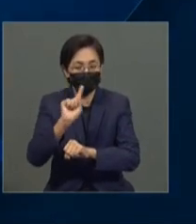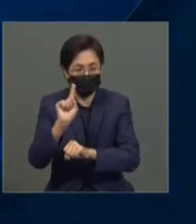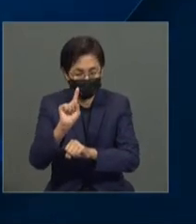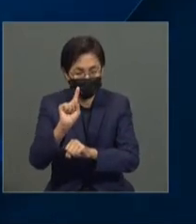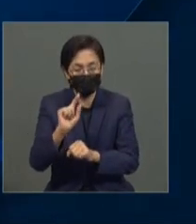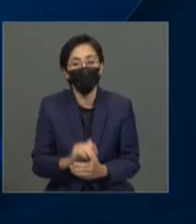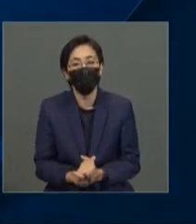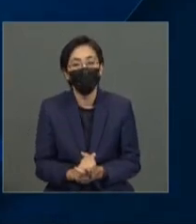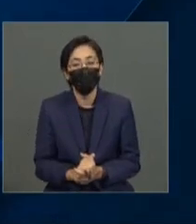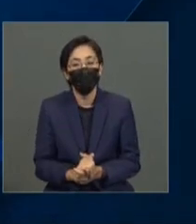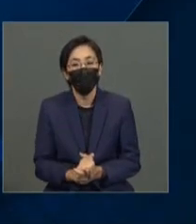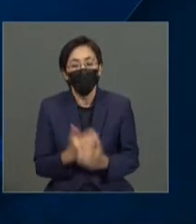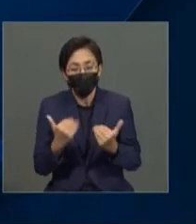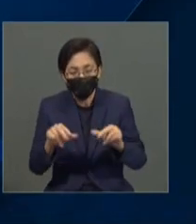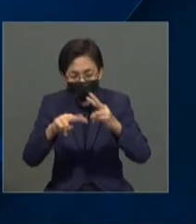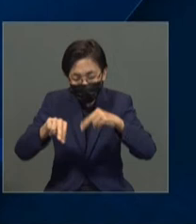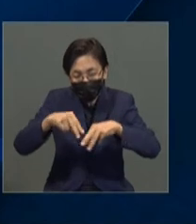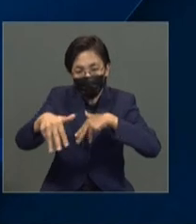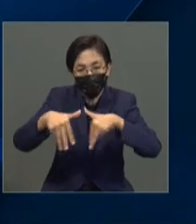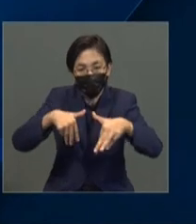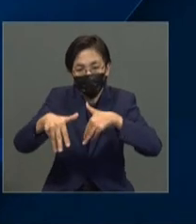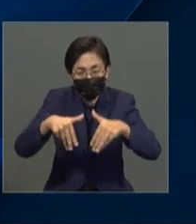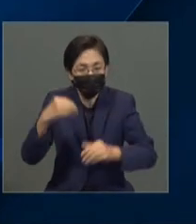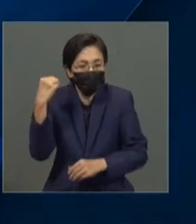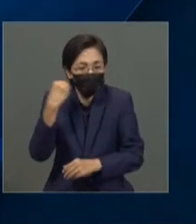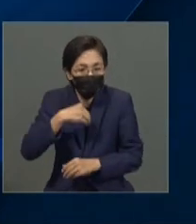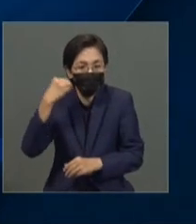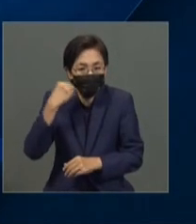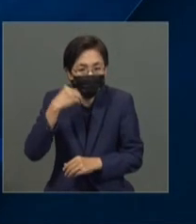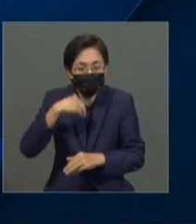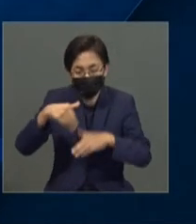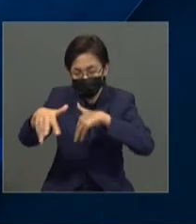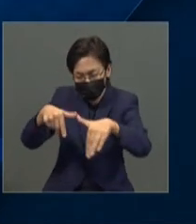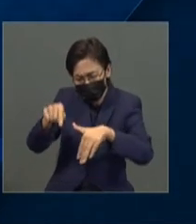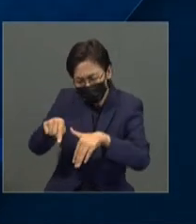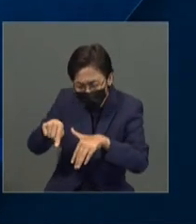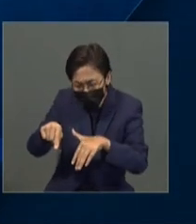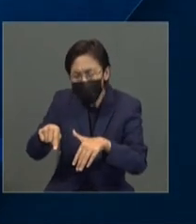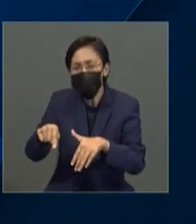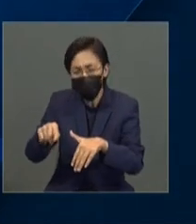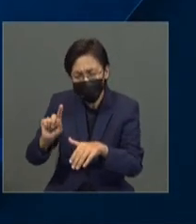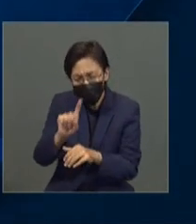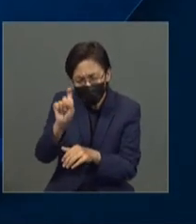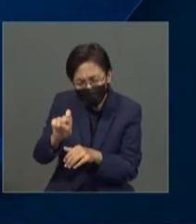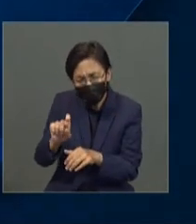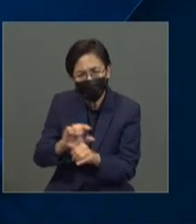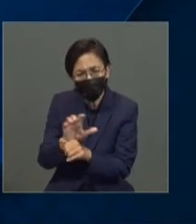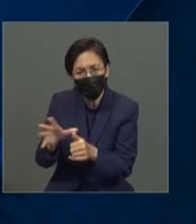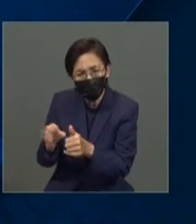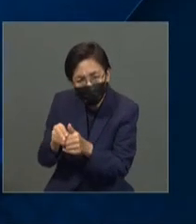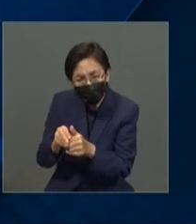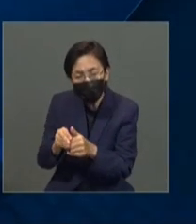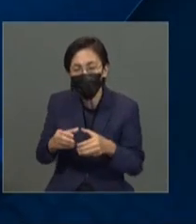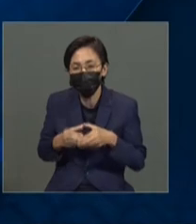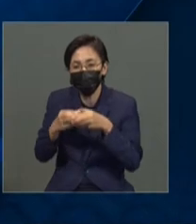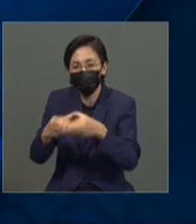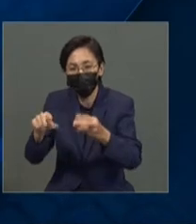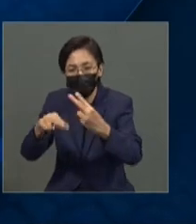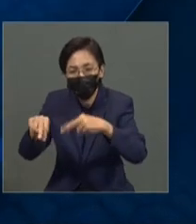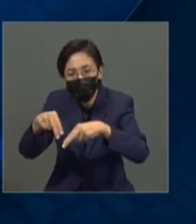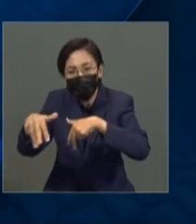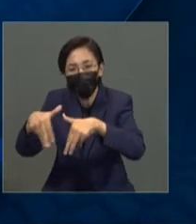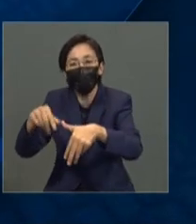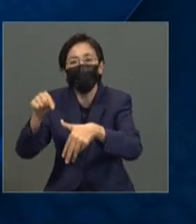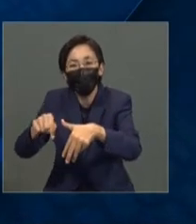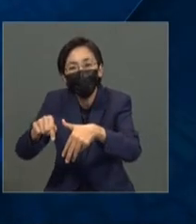พื้นที่คัดกรองเชิงรุกรายวันนะคะเพื่อที่จะมีการติดตามสถานการณ์การแพร่ระบาดให้